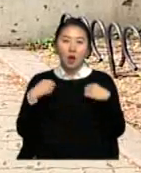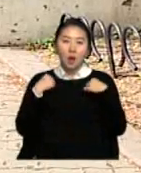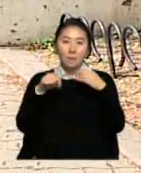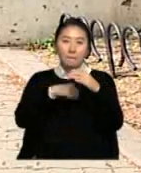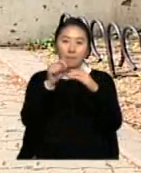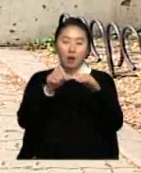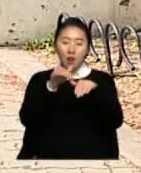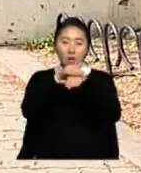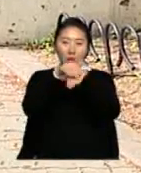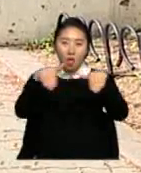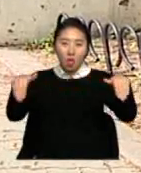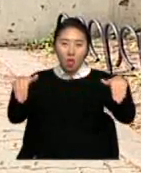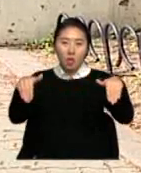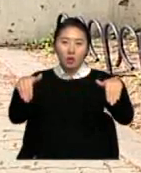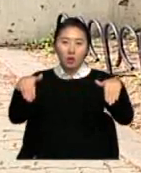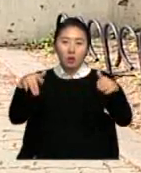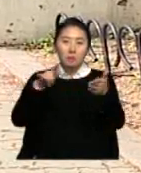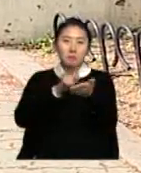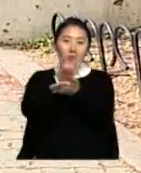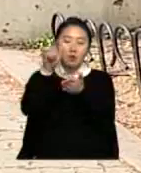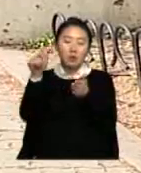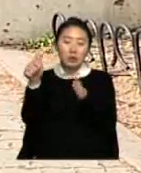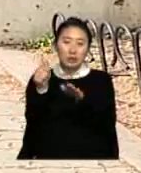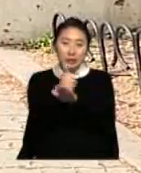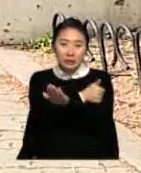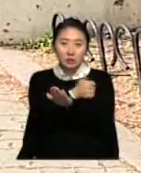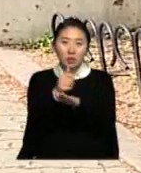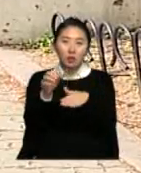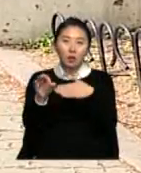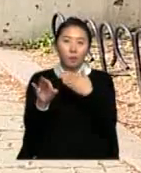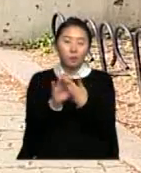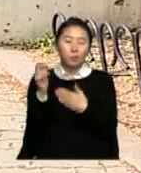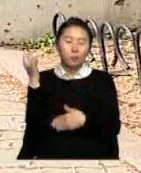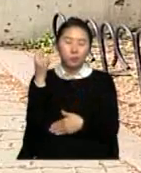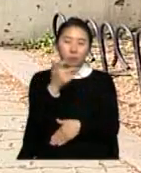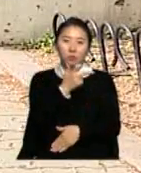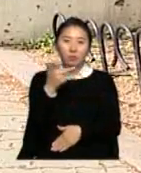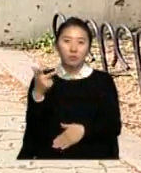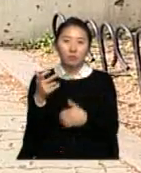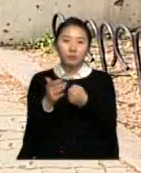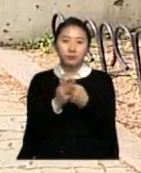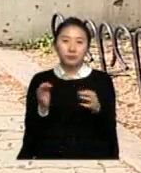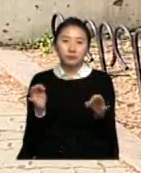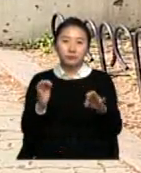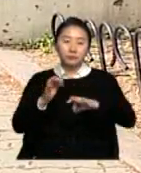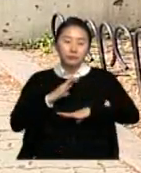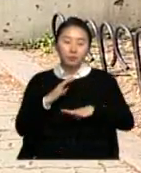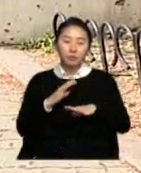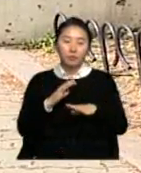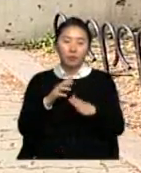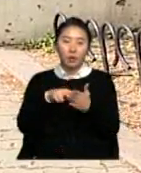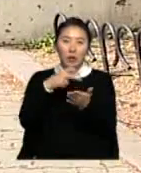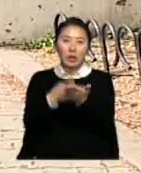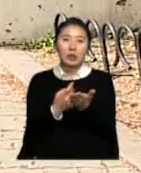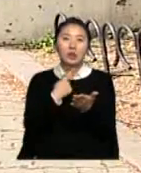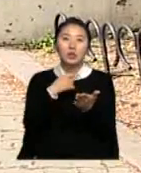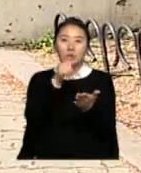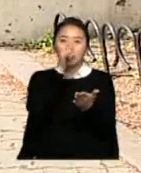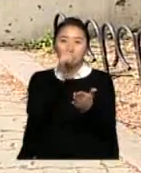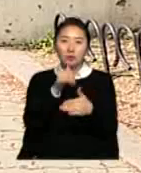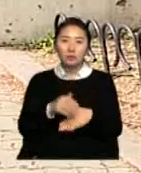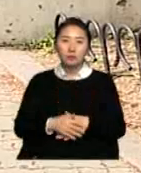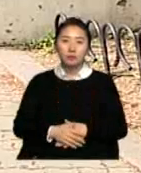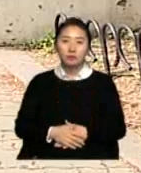널다가 비행기가 지나가면 특히 폭격기 같은 거 지나가면은 놀래가지고 제가 이렇게 세수대야를